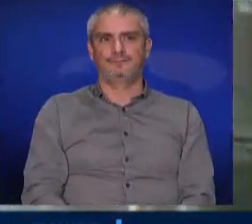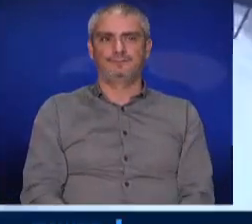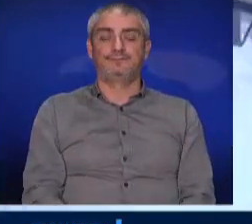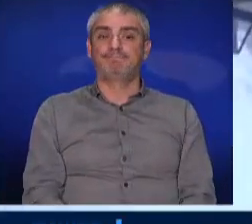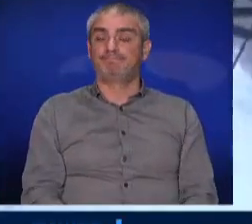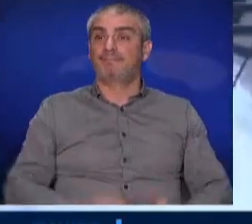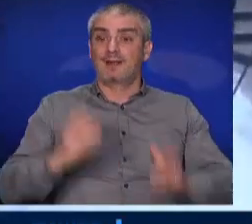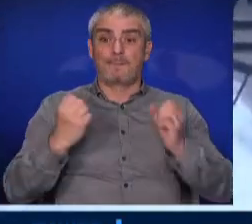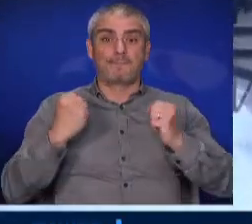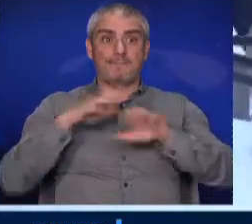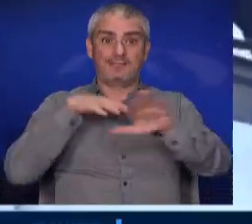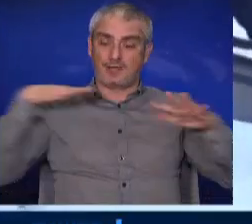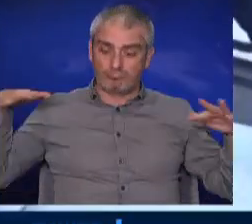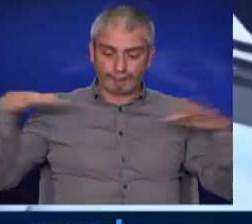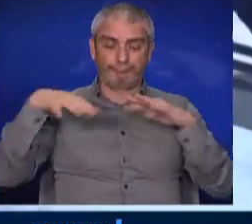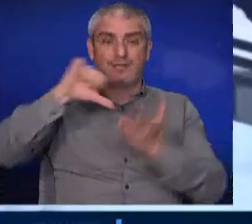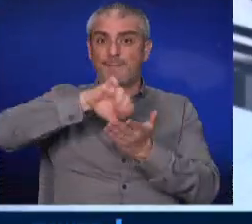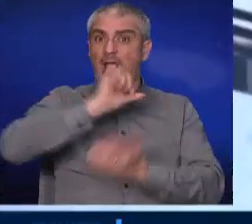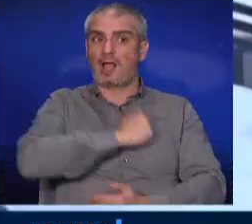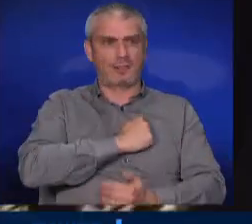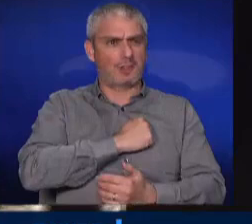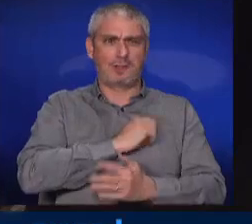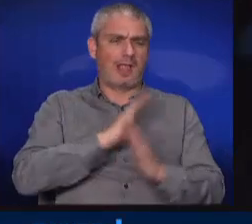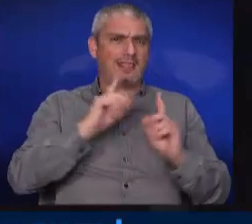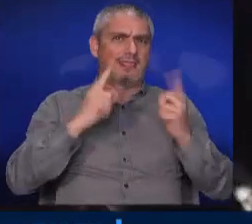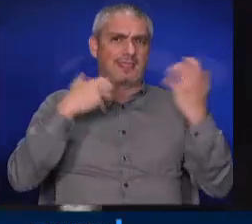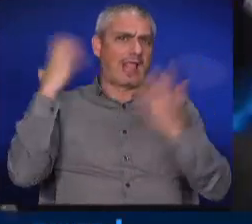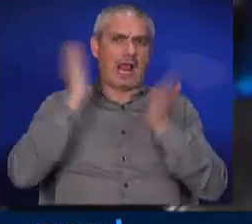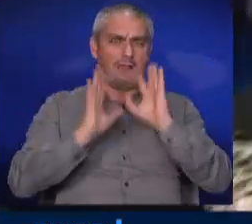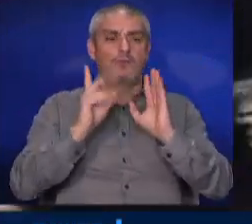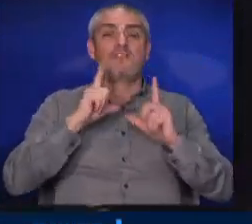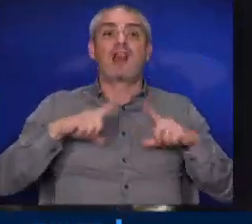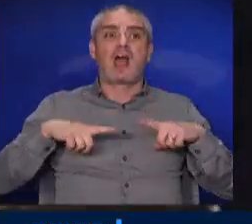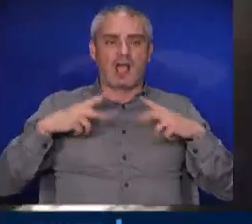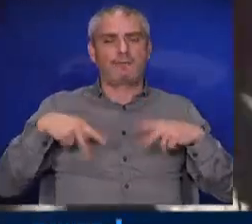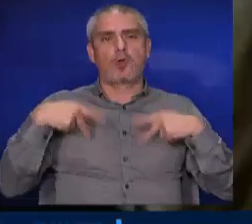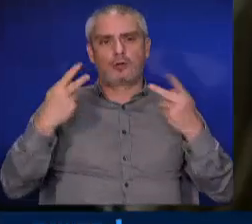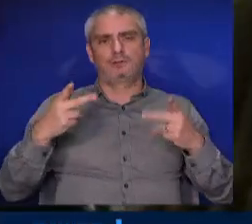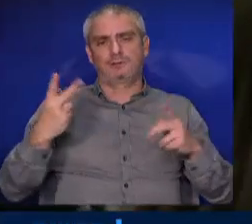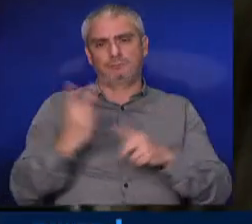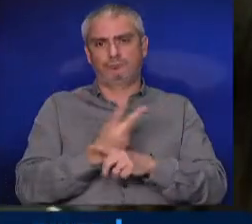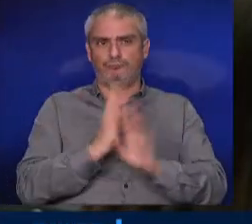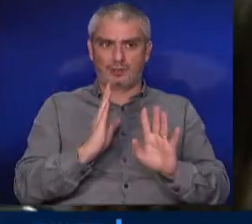מצור המסעיות על אוטווה נמשך לפי שעה בלי אירועים חמורים. החיים בבירה שווים עד עד לסדרם,